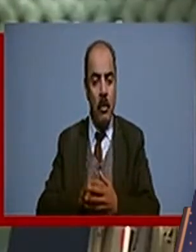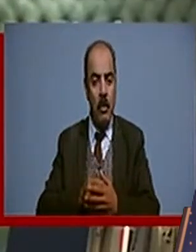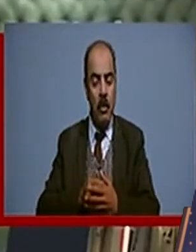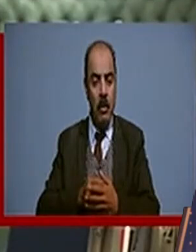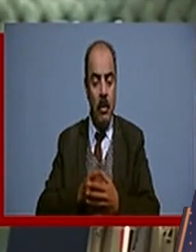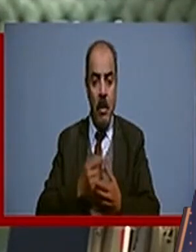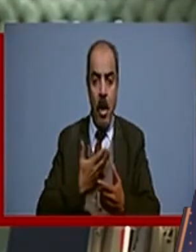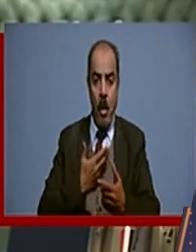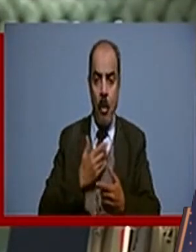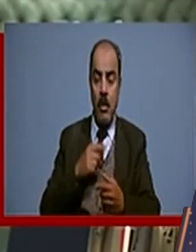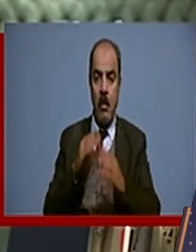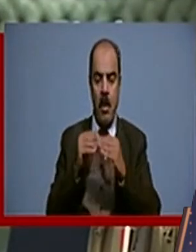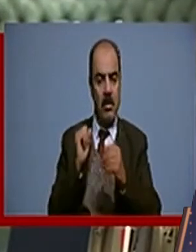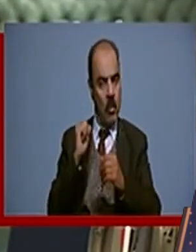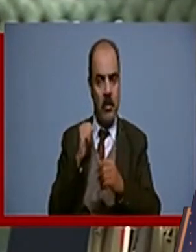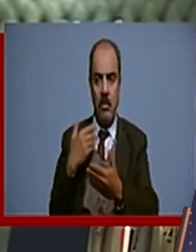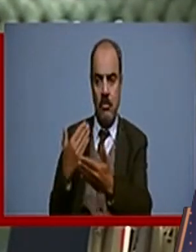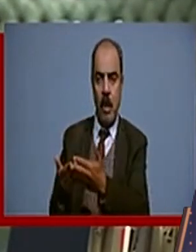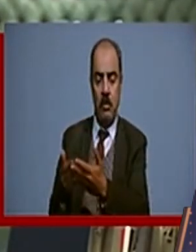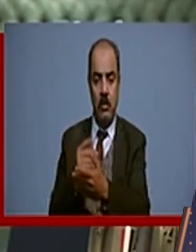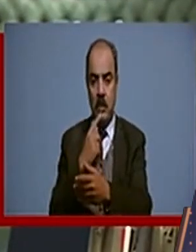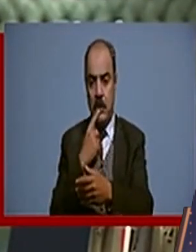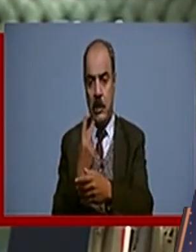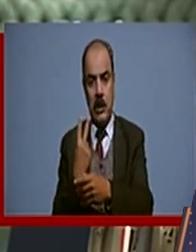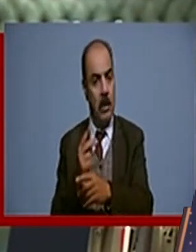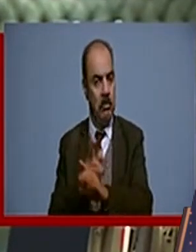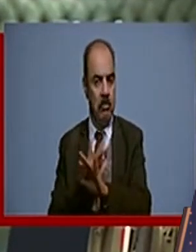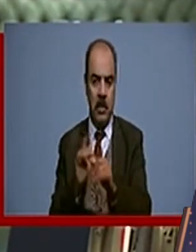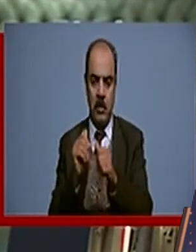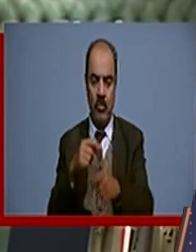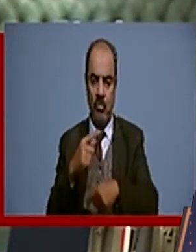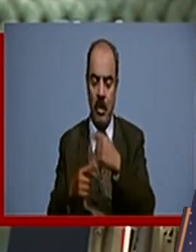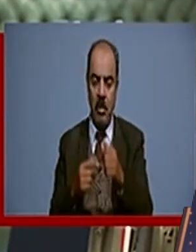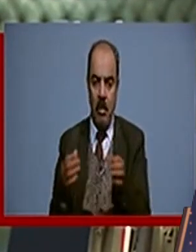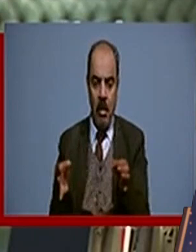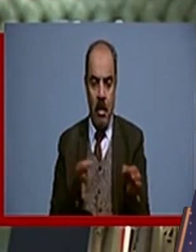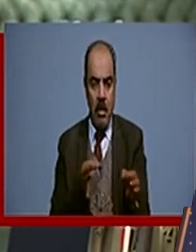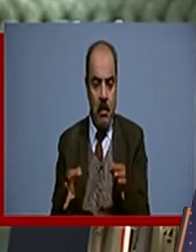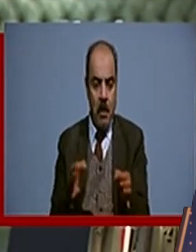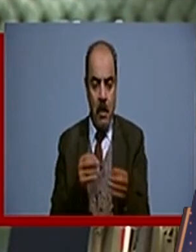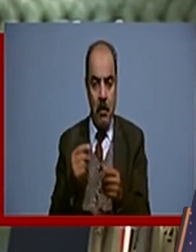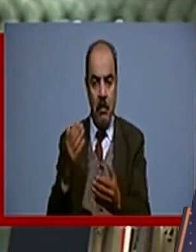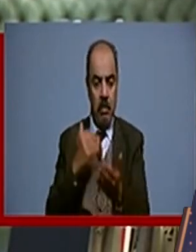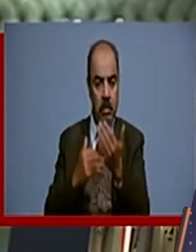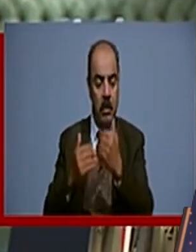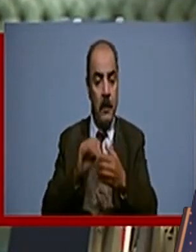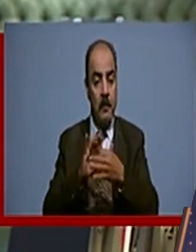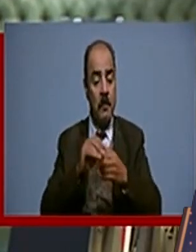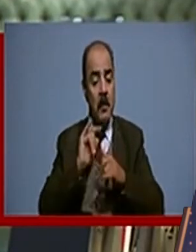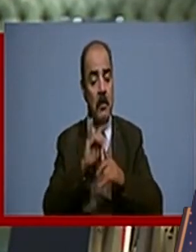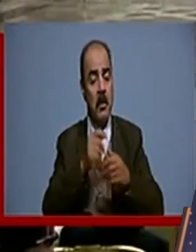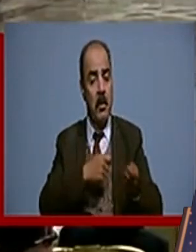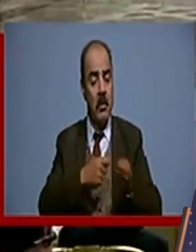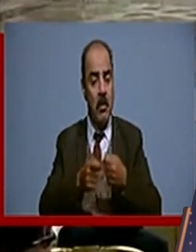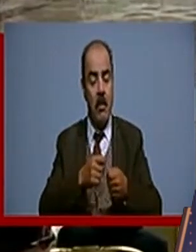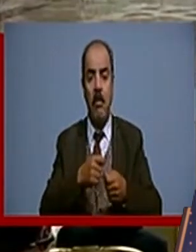روسيا في أوكرانيا. على مدار السنوات قد زاد حجم التعاون فيما بيننا فيما يخص